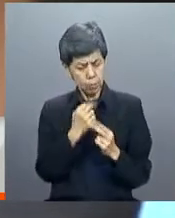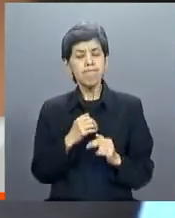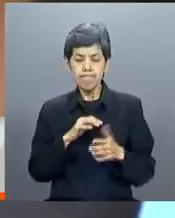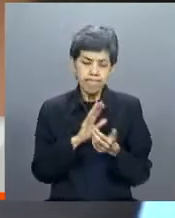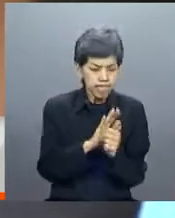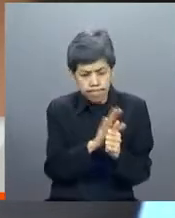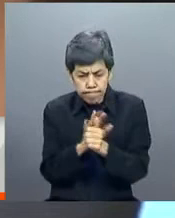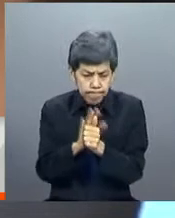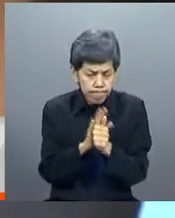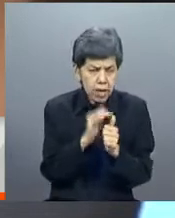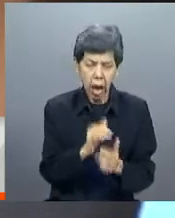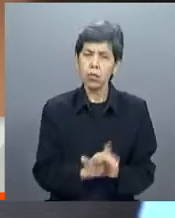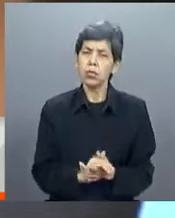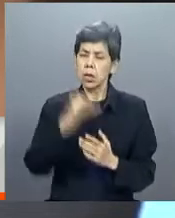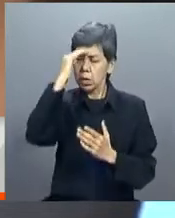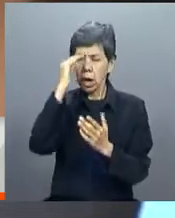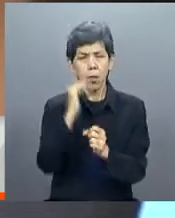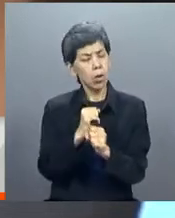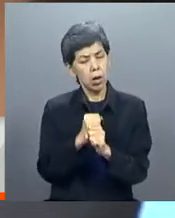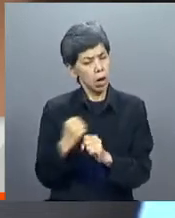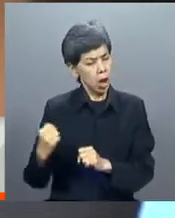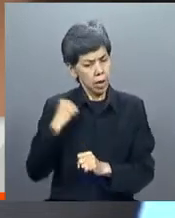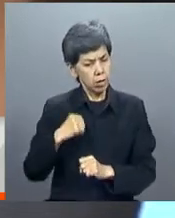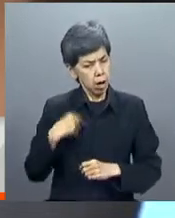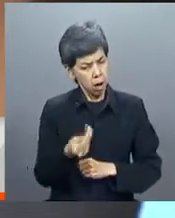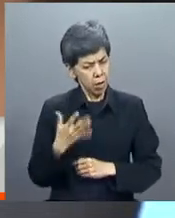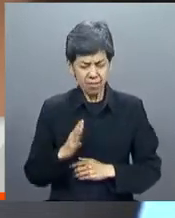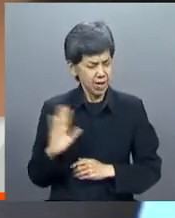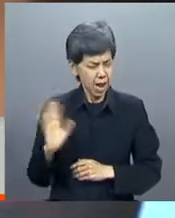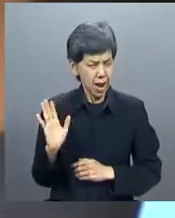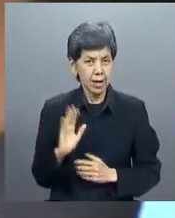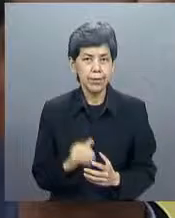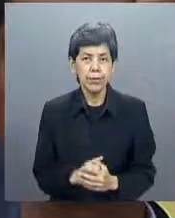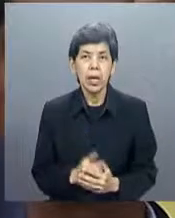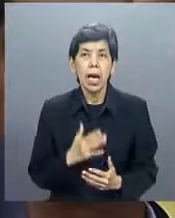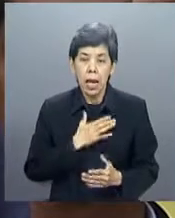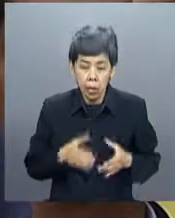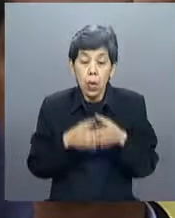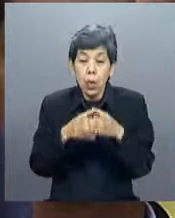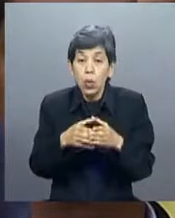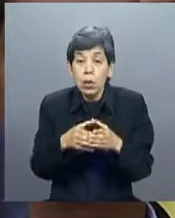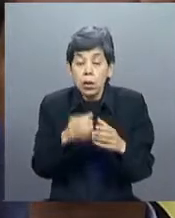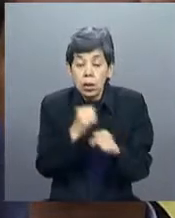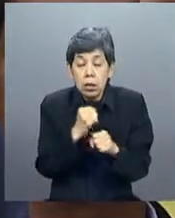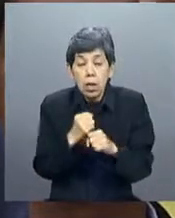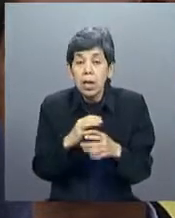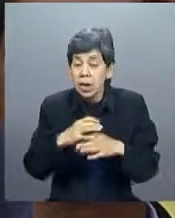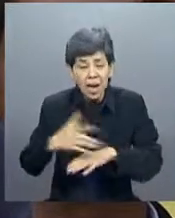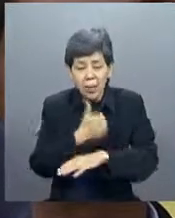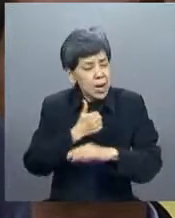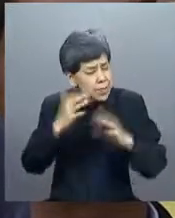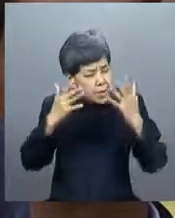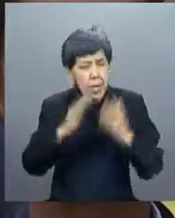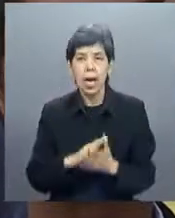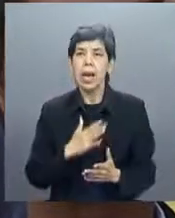ความสะดวกแต่ว่าไม่มีอำนาจอนุญาตหรือไม่ค่ะ พวกเรามารวมตัวกันไม่ได้มีประเด็นหรือนัยยะทางการเมืองใดทั้ง